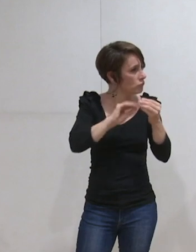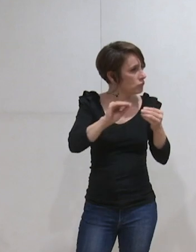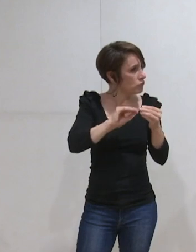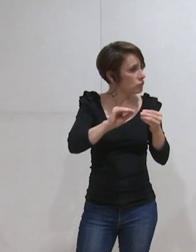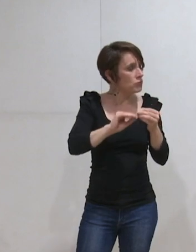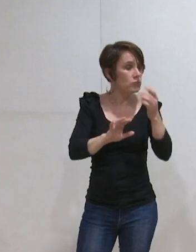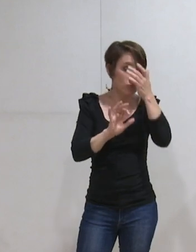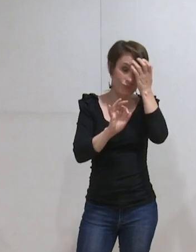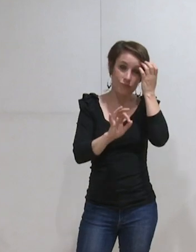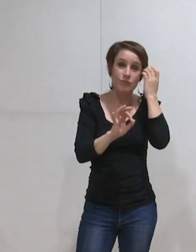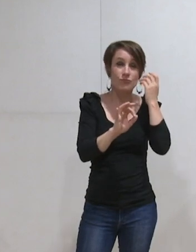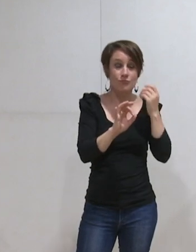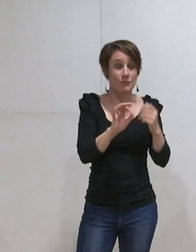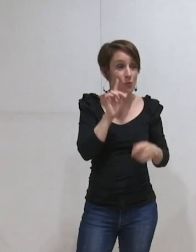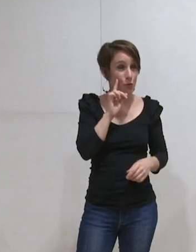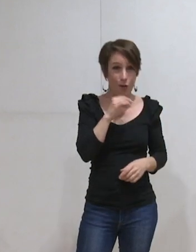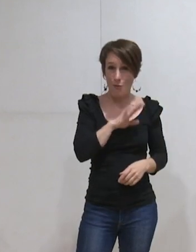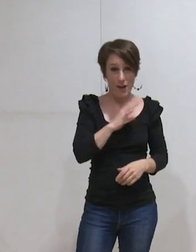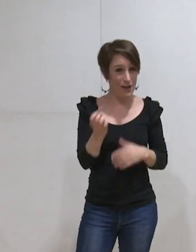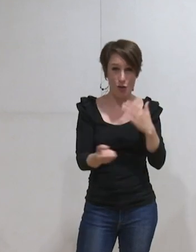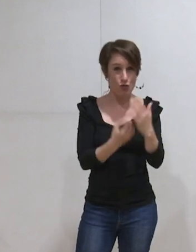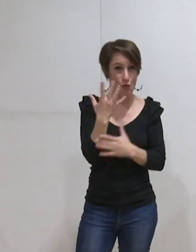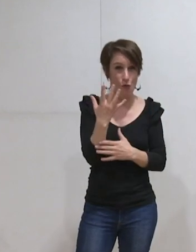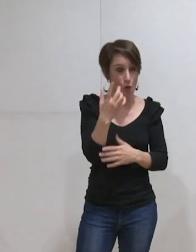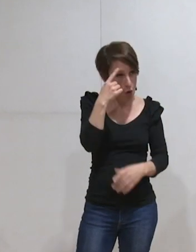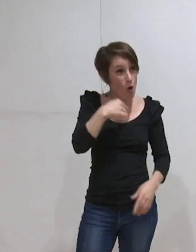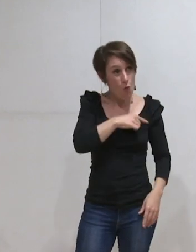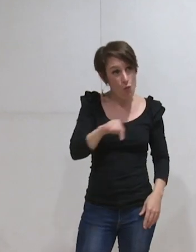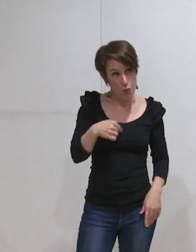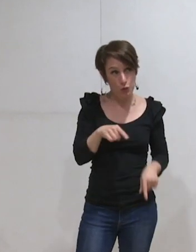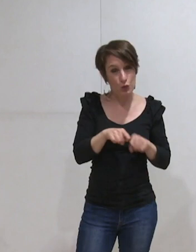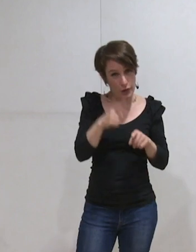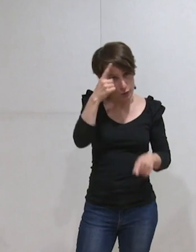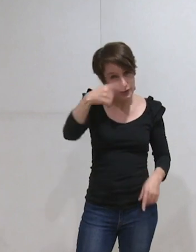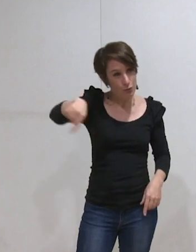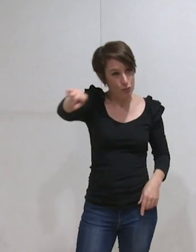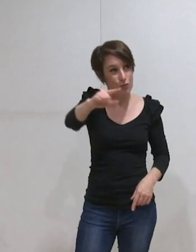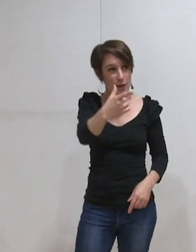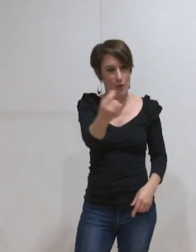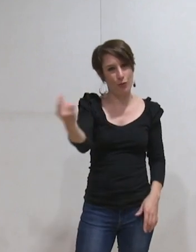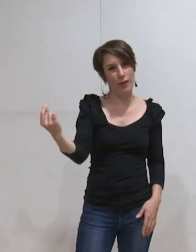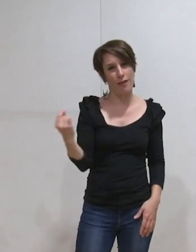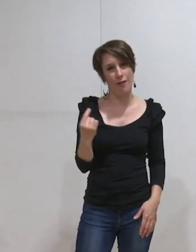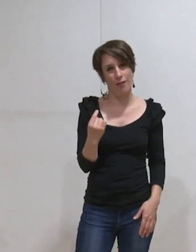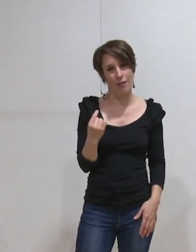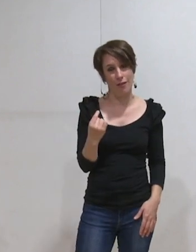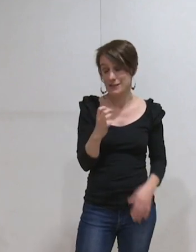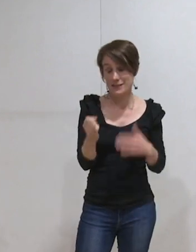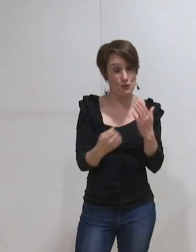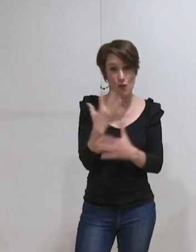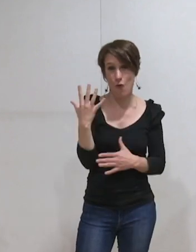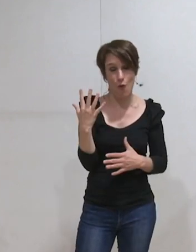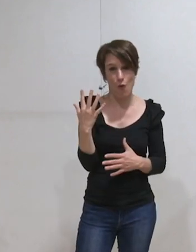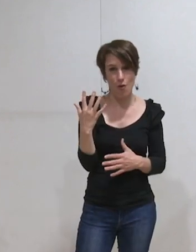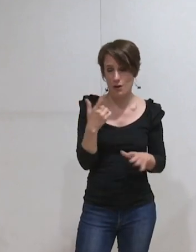du fait que l'exercice est nouveau pour nous comme pour nos partenaire il nous faut prendre le temps de la